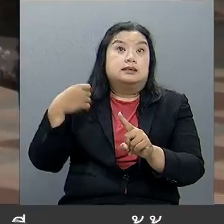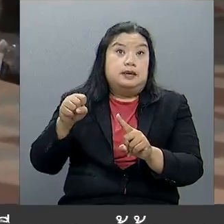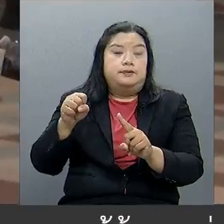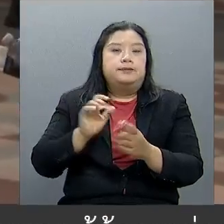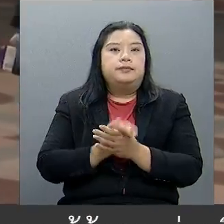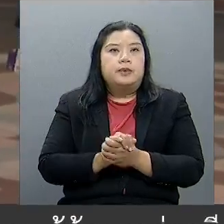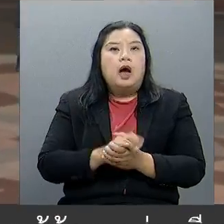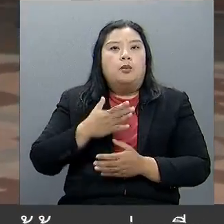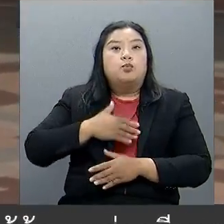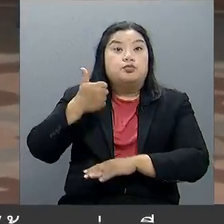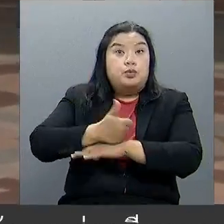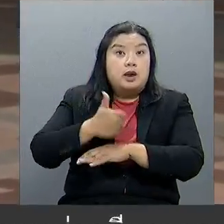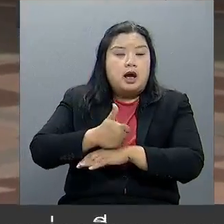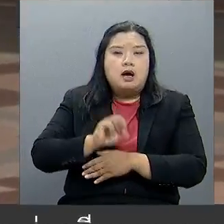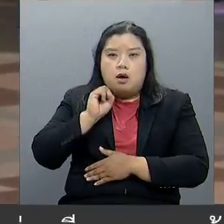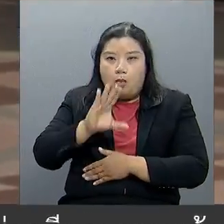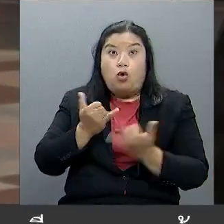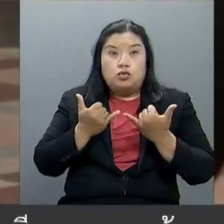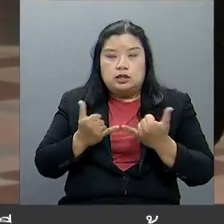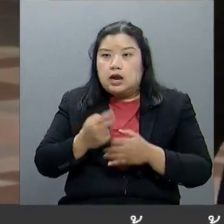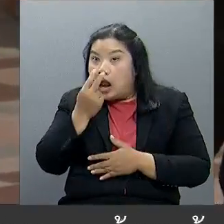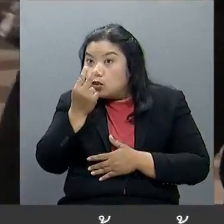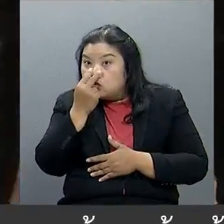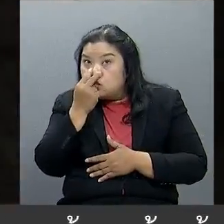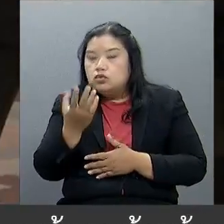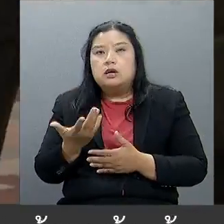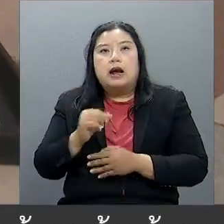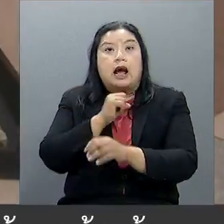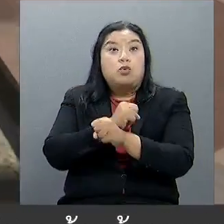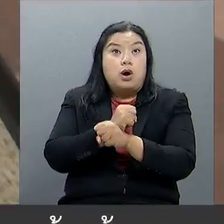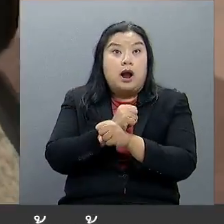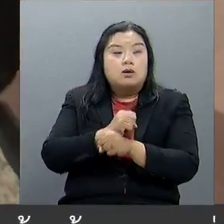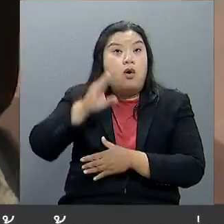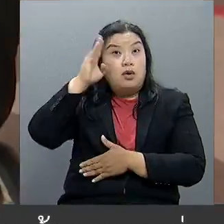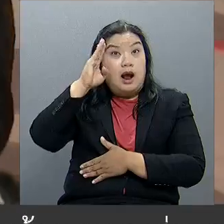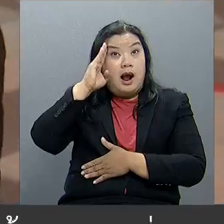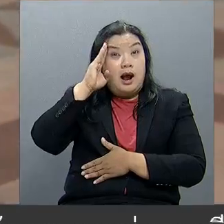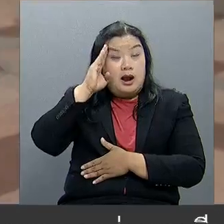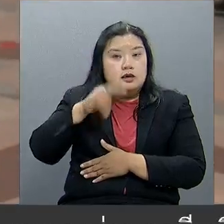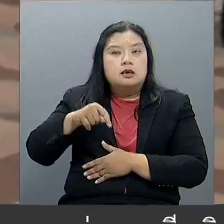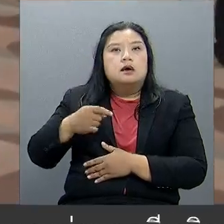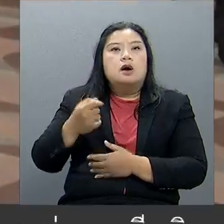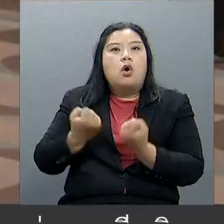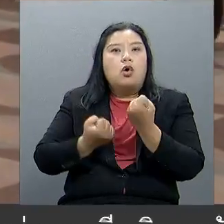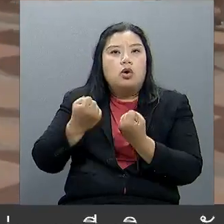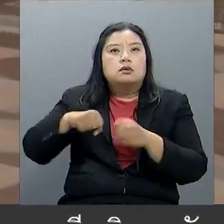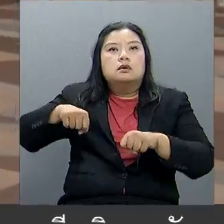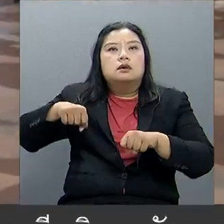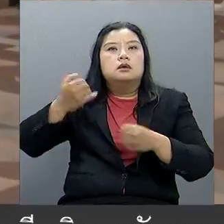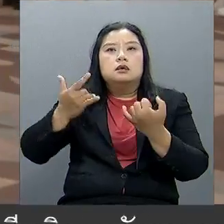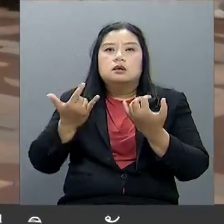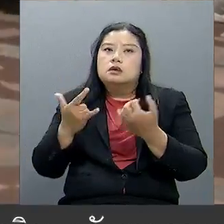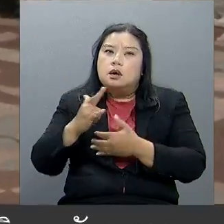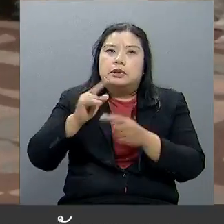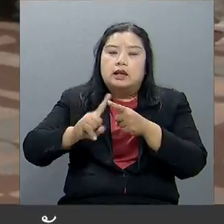บุว่ากำลังติดตามและรับทราบว่าการป้องกันโรคของกองร้อยทหารช่างเฉพาะกิจไทยเซาท์ซูดานผลัดที่1อยู่ในระดับที่น่า